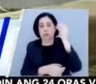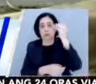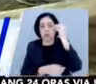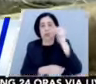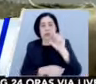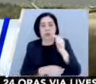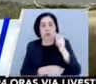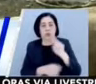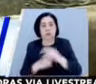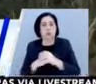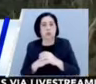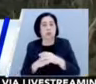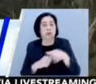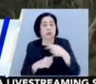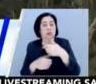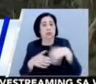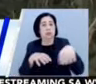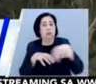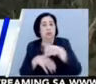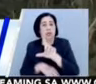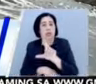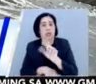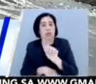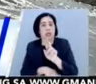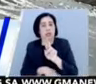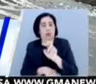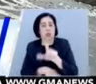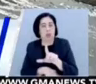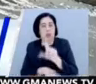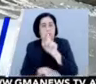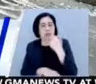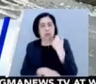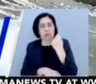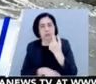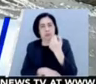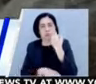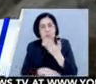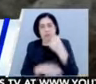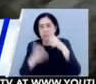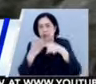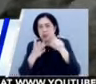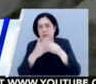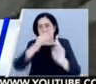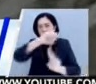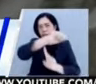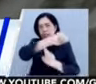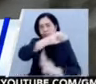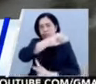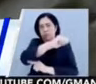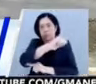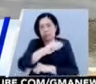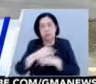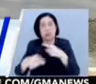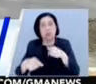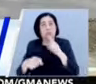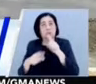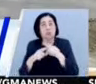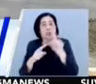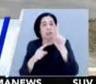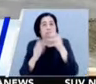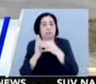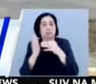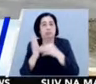habang sa katabing bayan ng Laurel kung saan lbing is ang namatay Ininspeksyon din ang isang tulay dito PH bilyong pong halaga ng